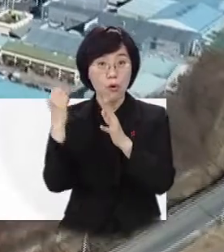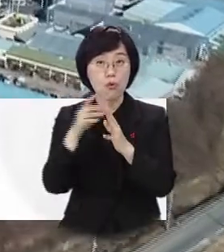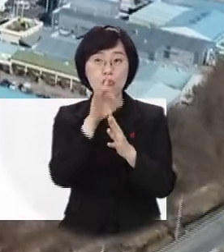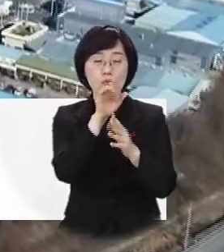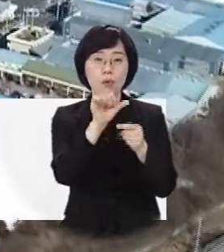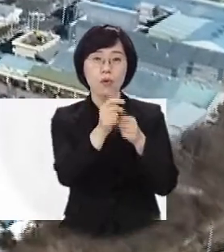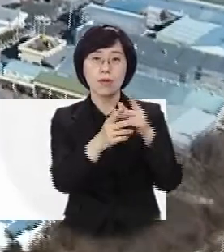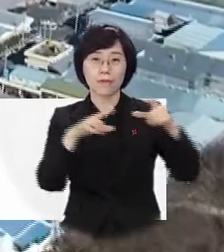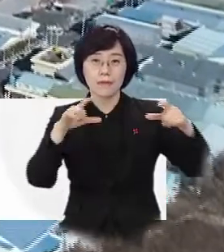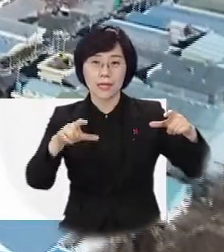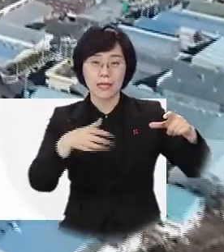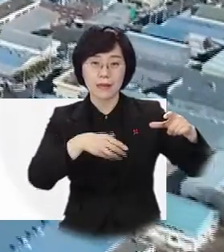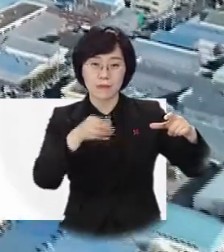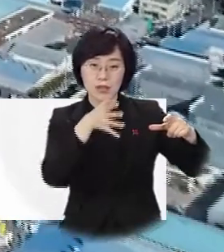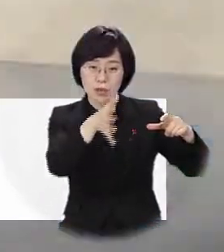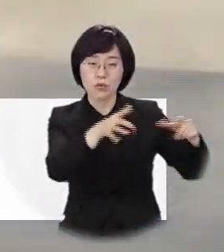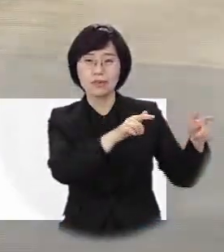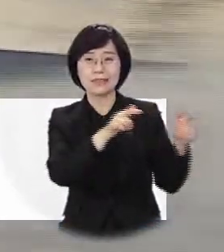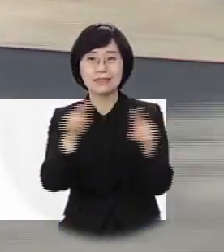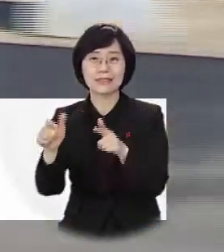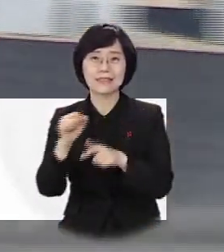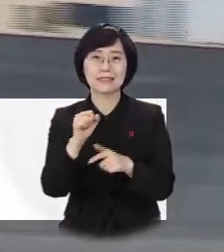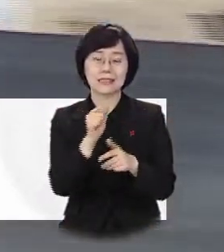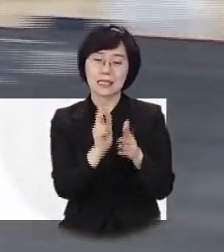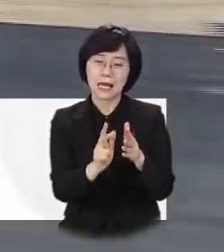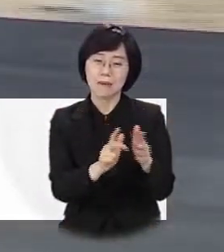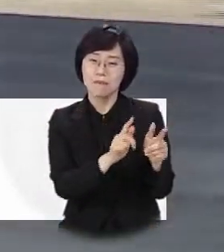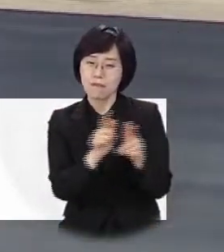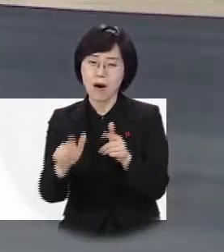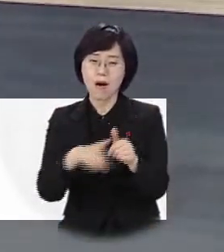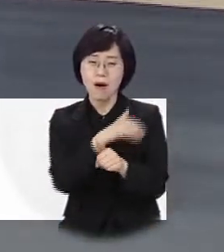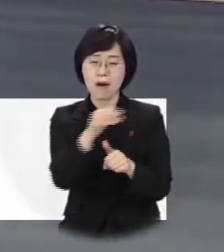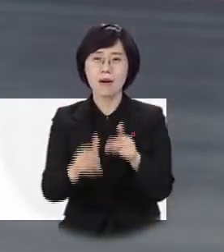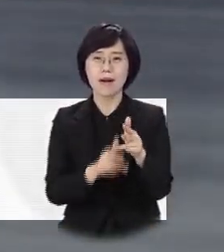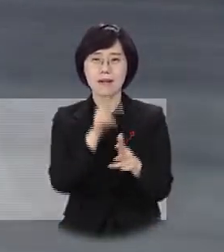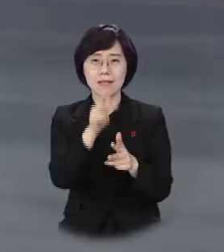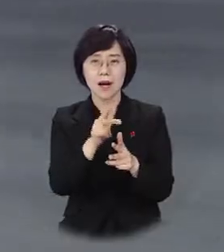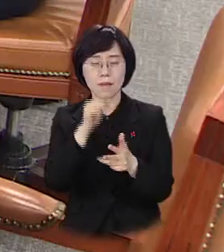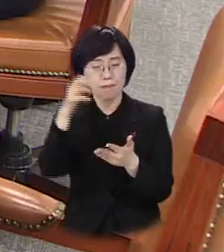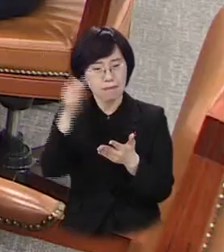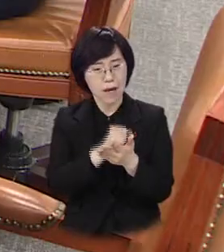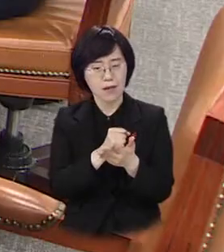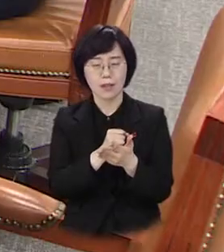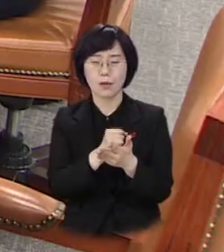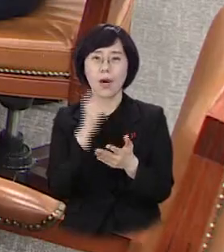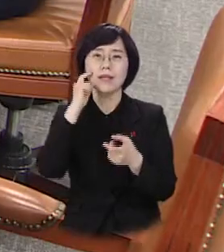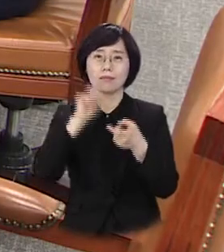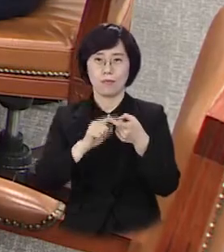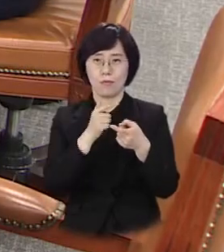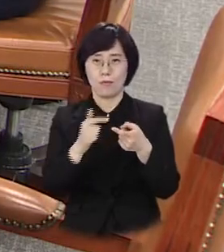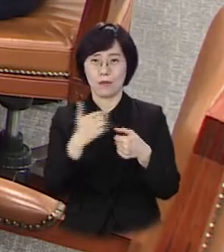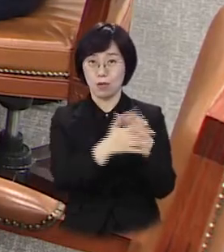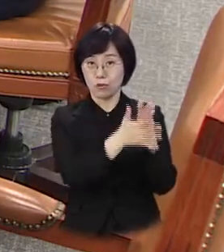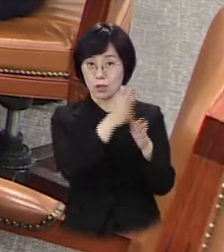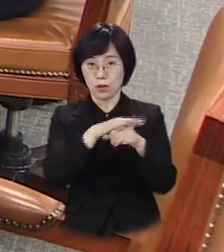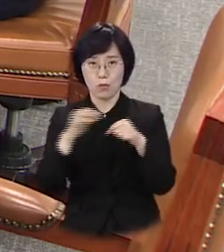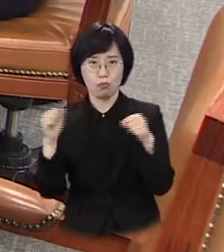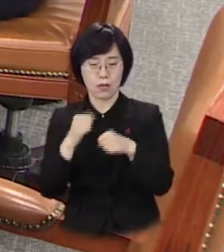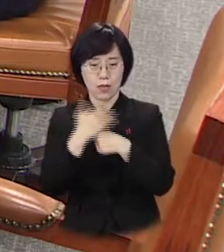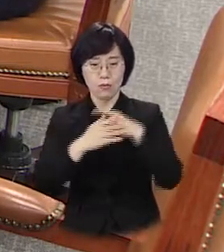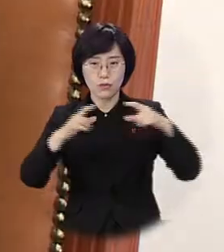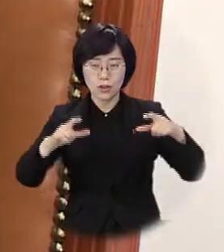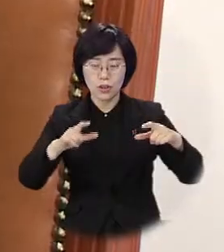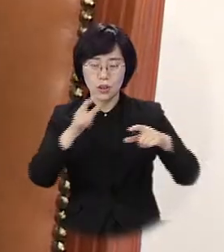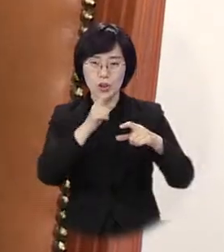구미 5산단, 임대전용 산단 등 SOC 예산 반영 여부가 초미의 관심사입니다. 대구시와 경북도는 대구